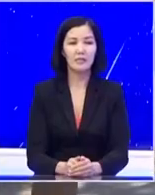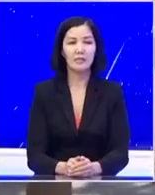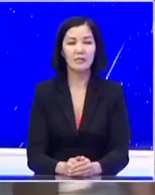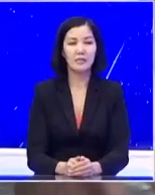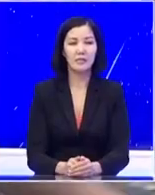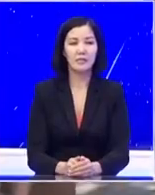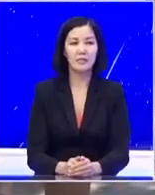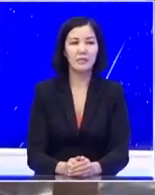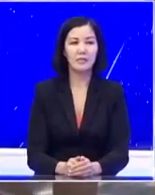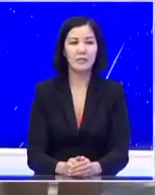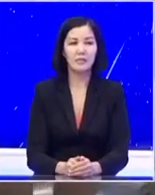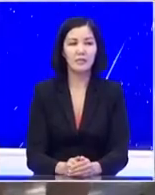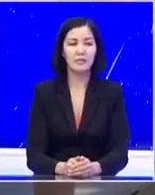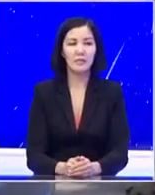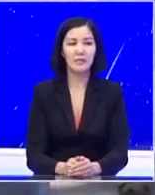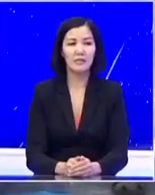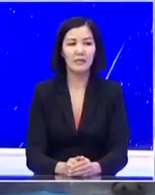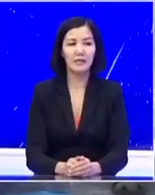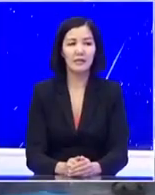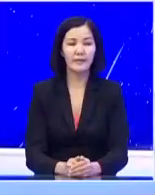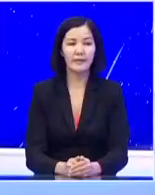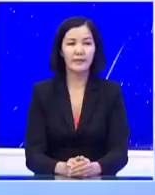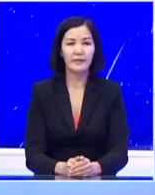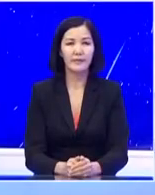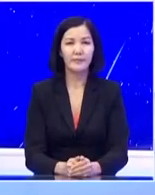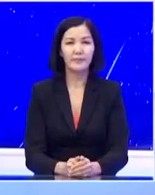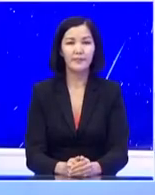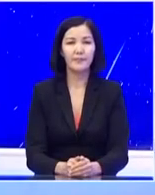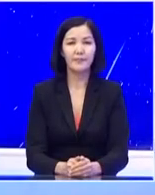Рахат Рахымжанов, Мади Байбосынов, Жетісу арнасы.